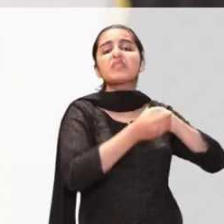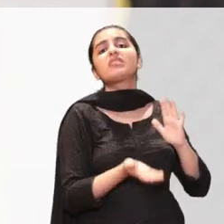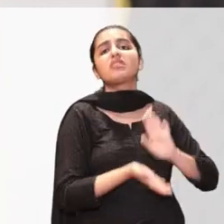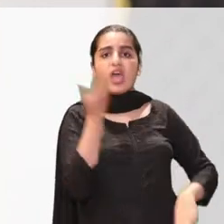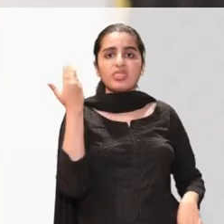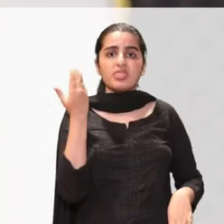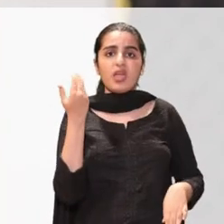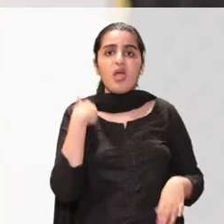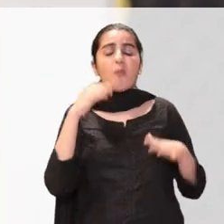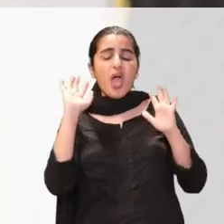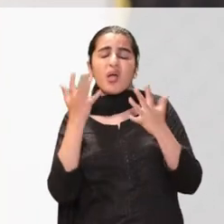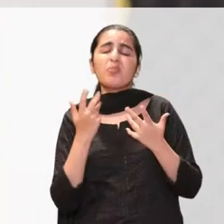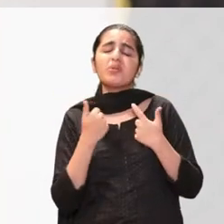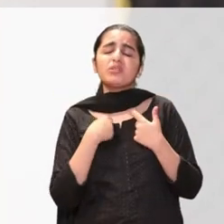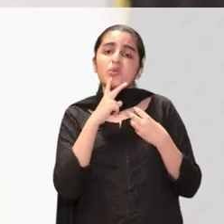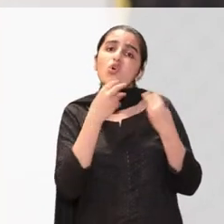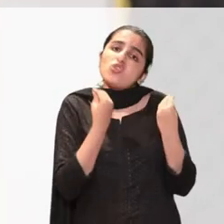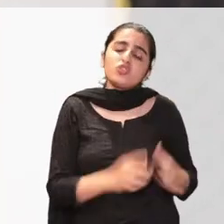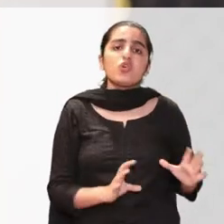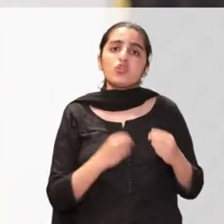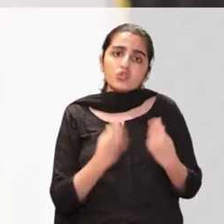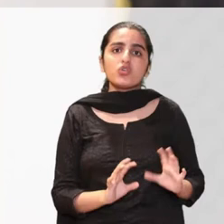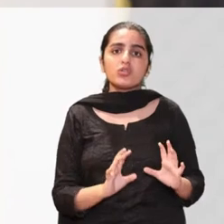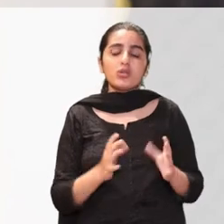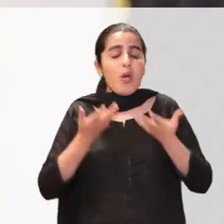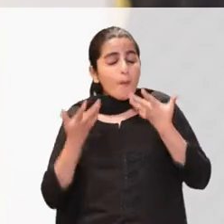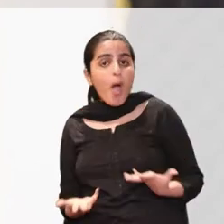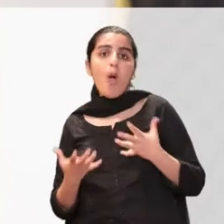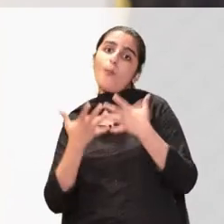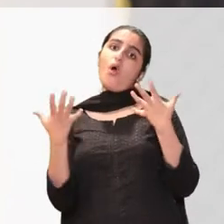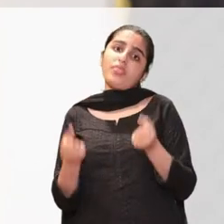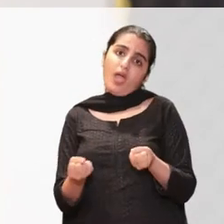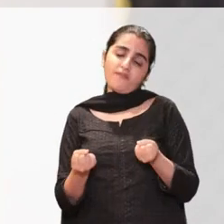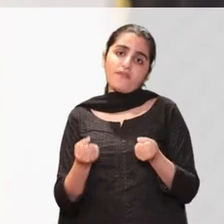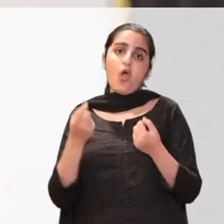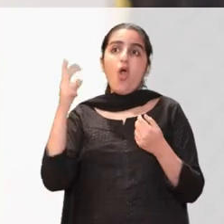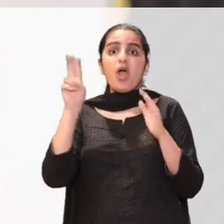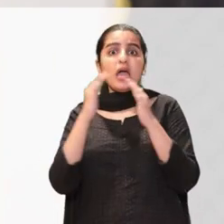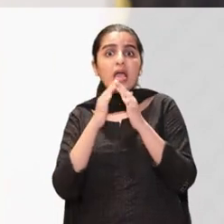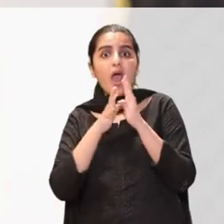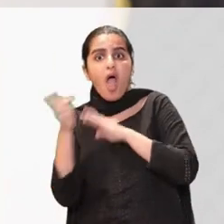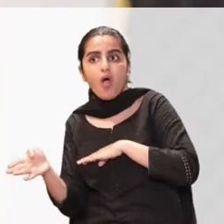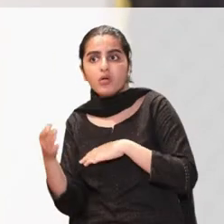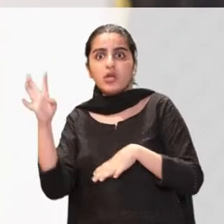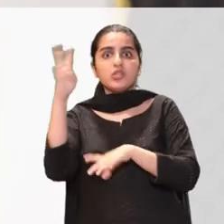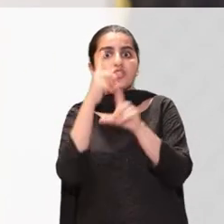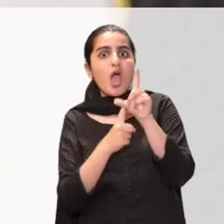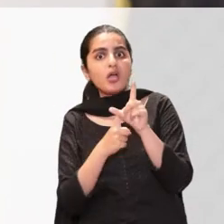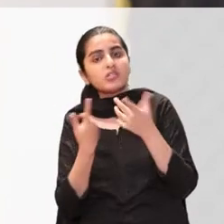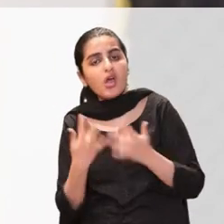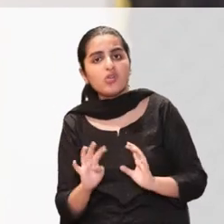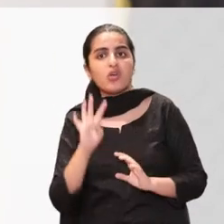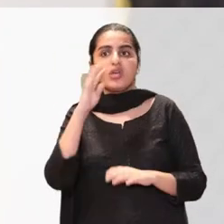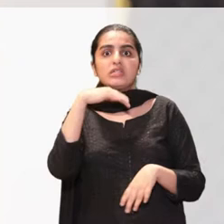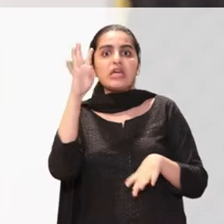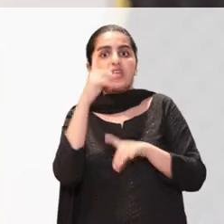आती है कि आपकी मदद आपके वजह से परेशान है क्योंकि शाम को काटती थी और वह कह रही थी कि देख लो 244 होगी शादी नहीं हुई